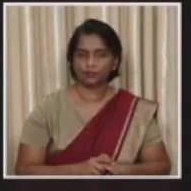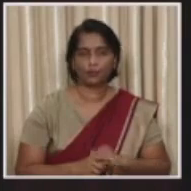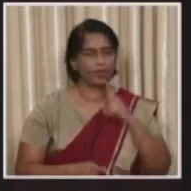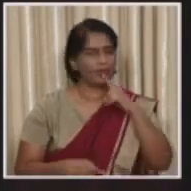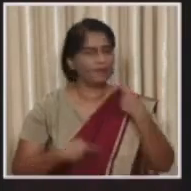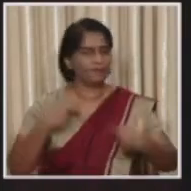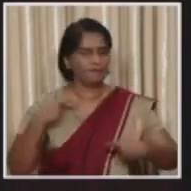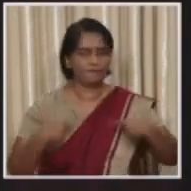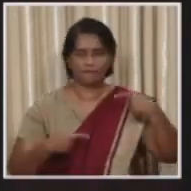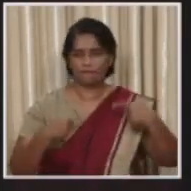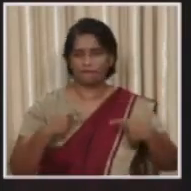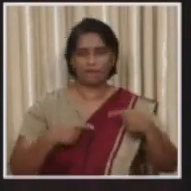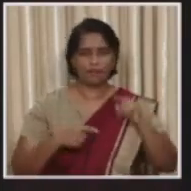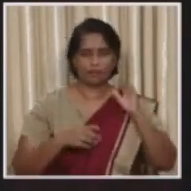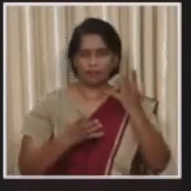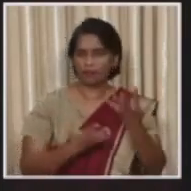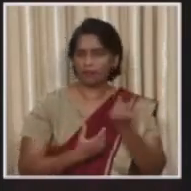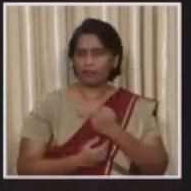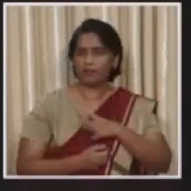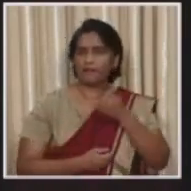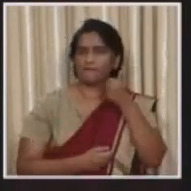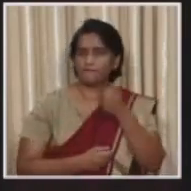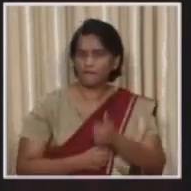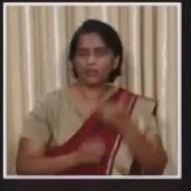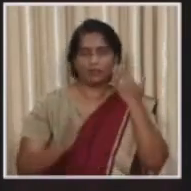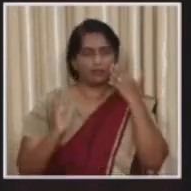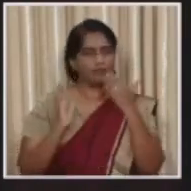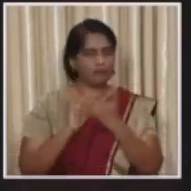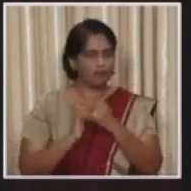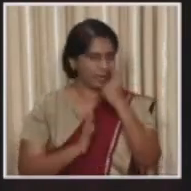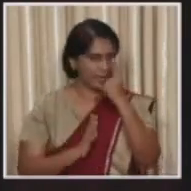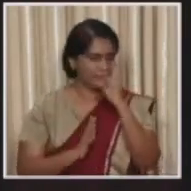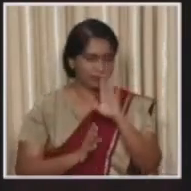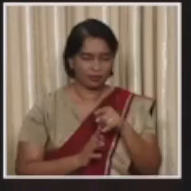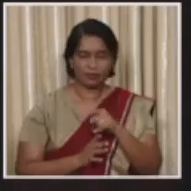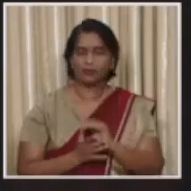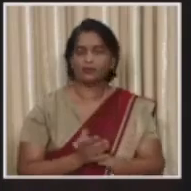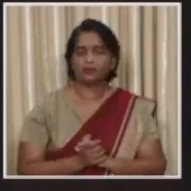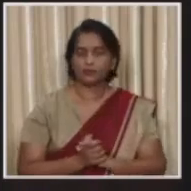විවාදයට ගැනිච්ච එක වැදගත් කාරණයක් තියෙනවා.